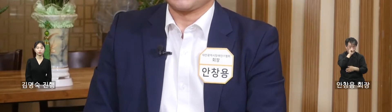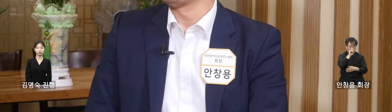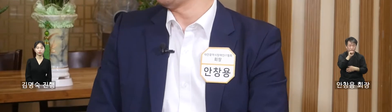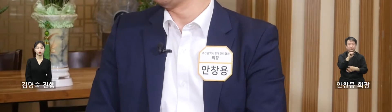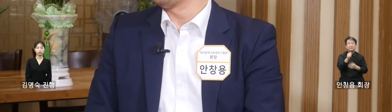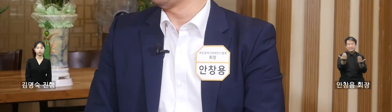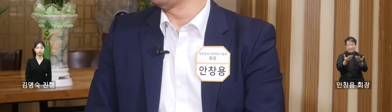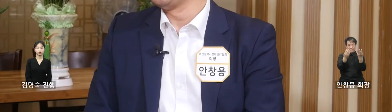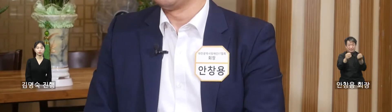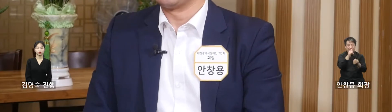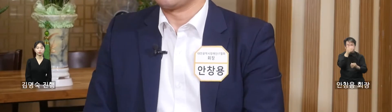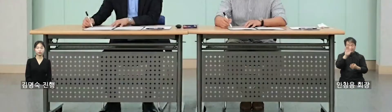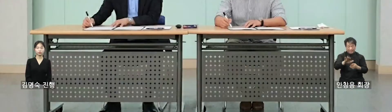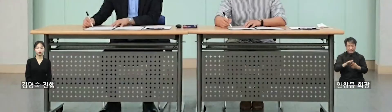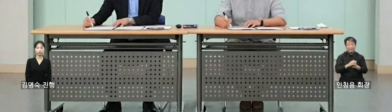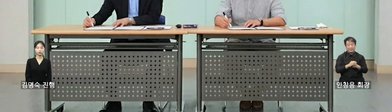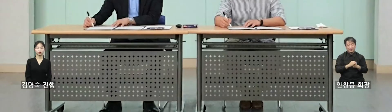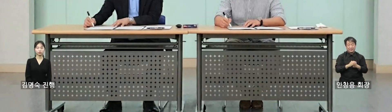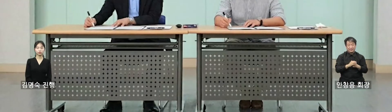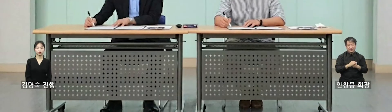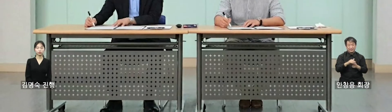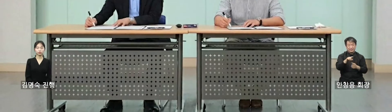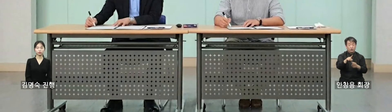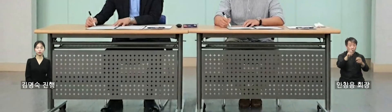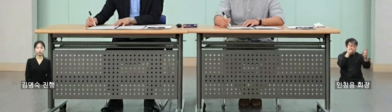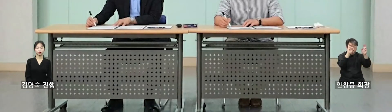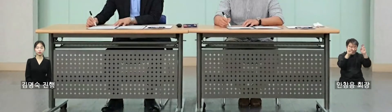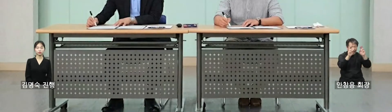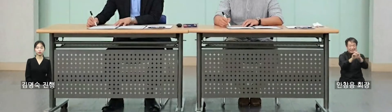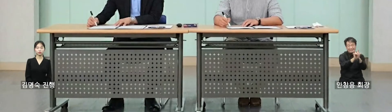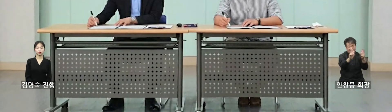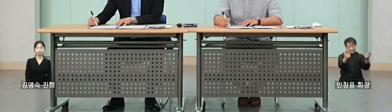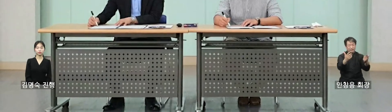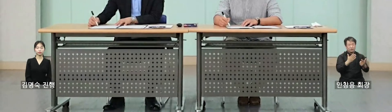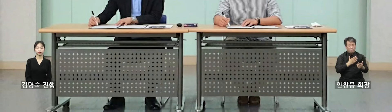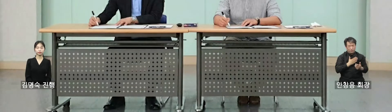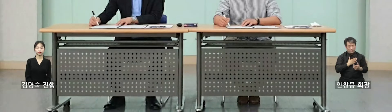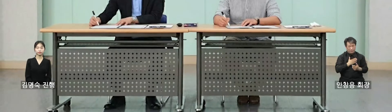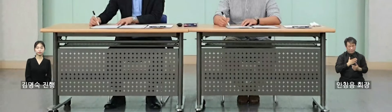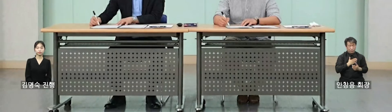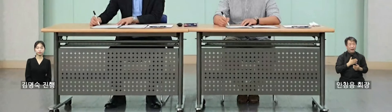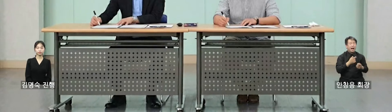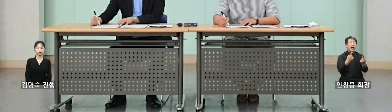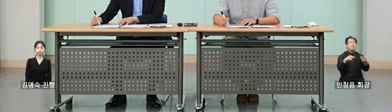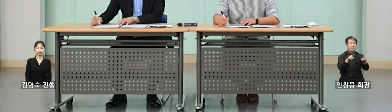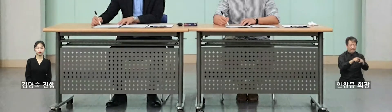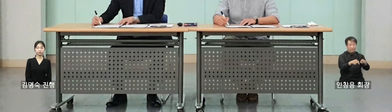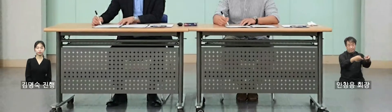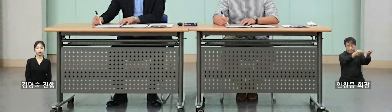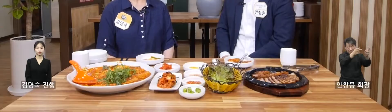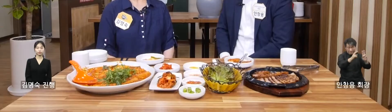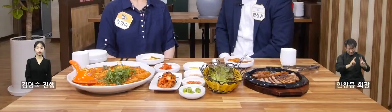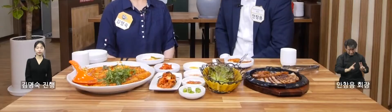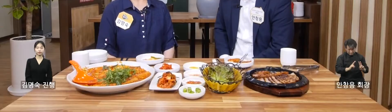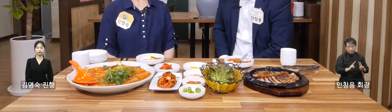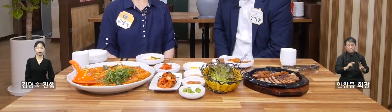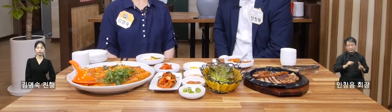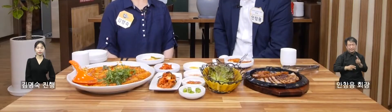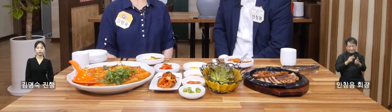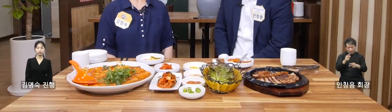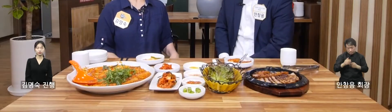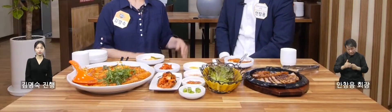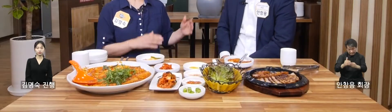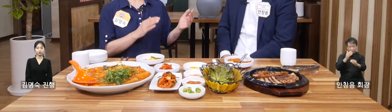감사하게도 그런 업체가 저희와 같이 업무 협약을 맺고 우리 IT협에서 중점적으로 할 계획이